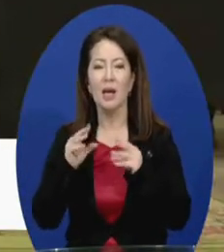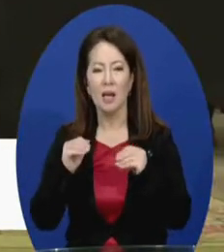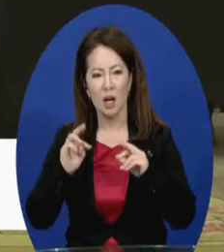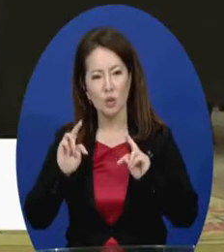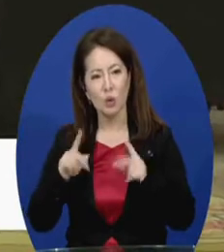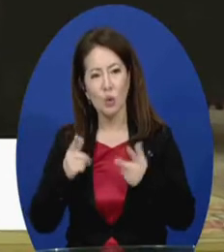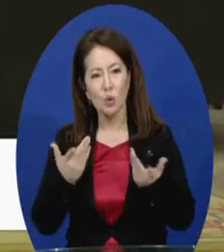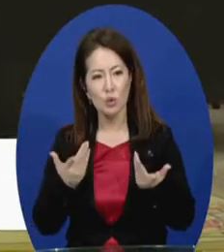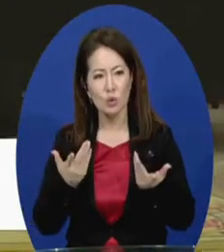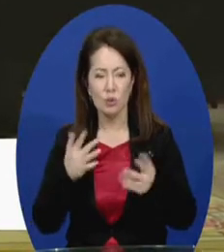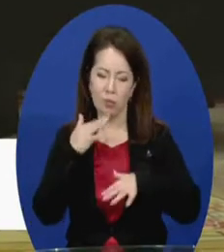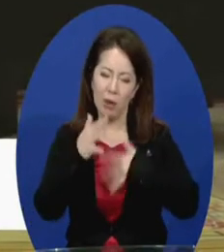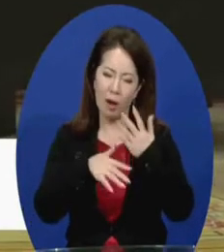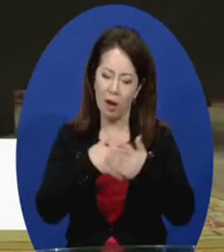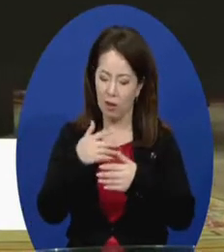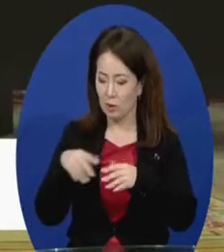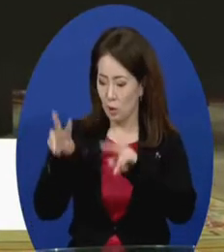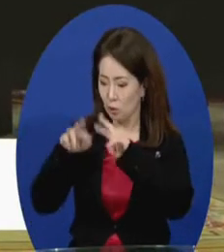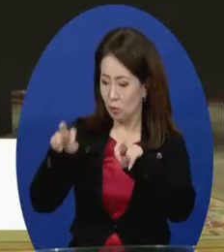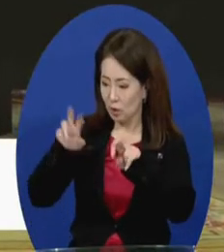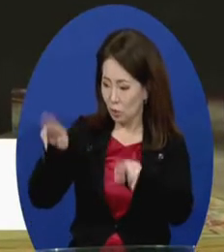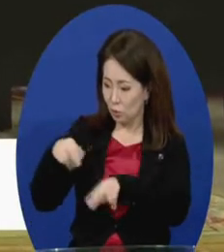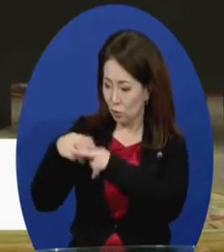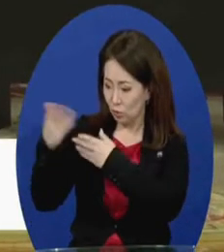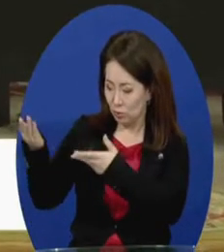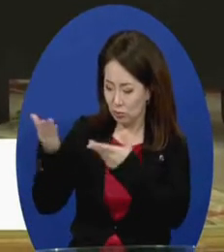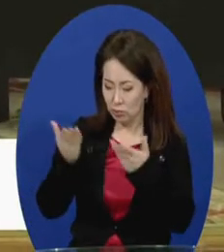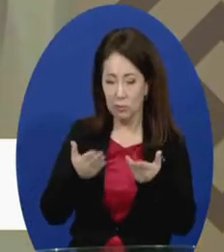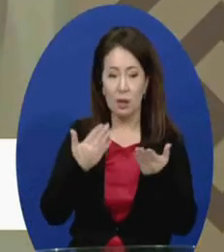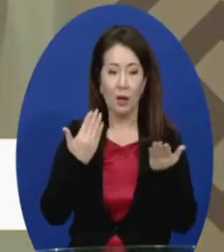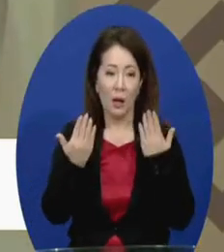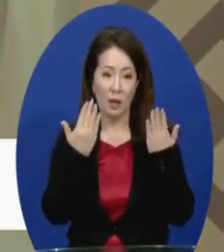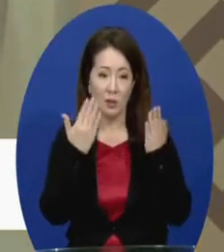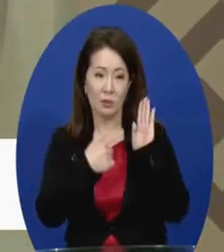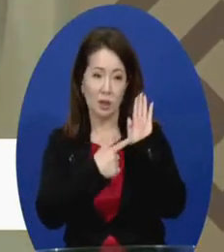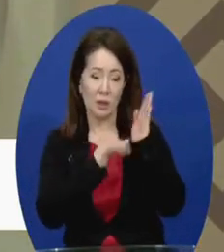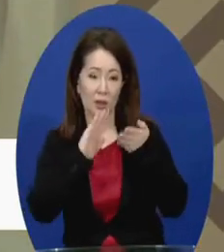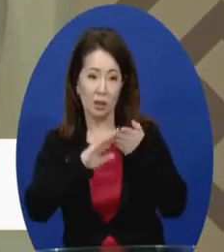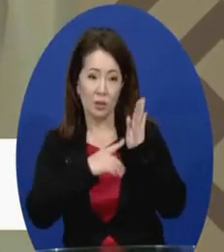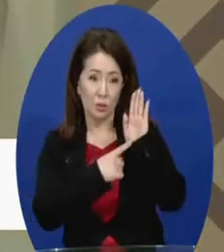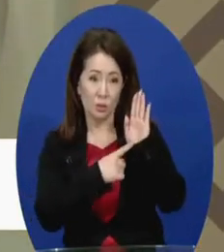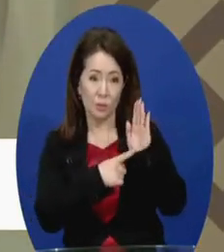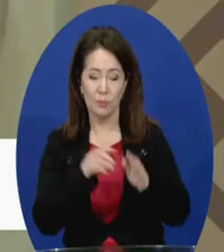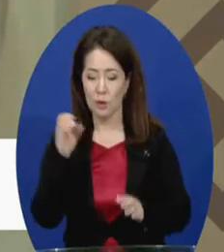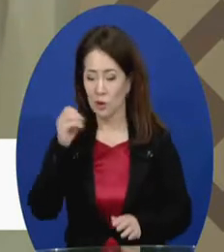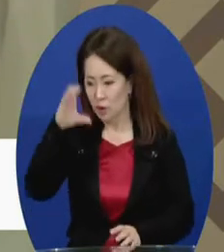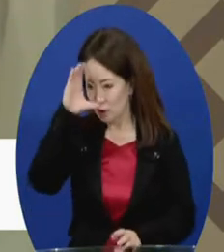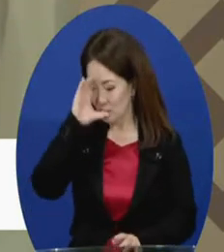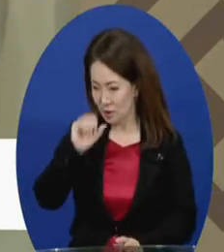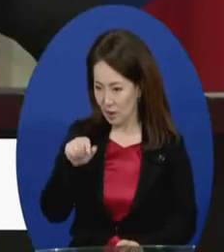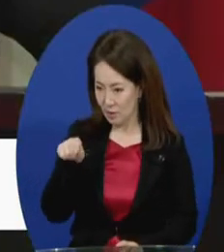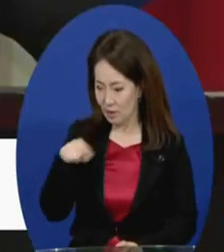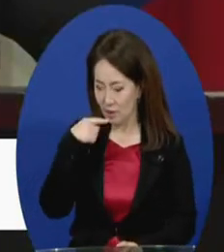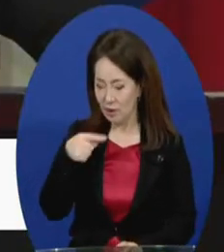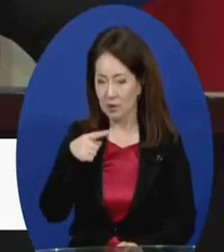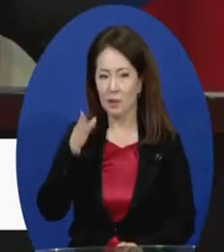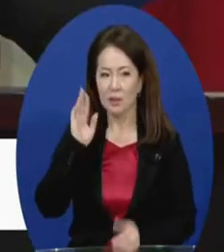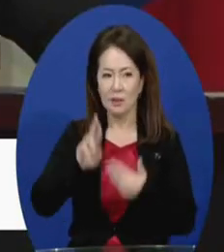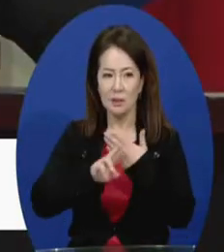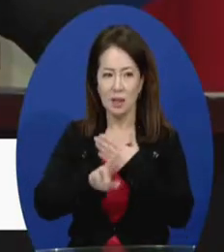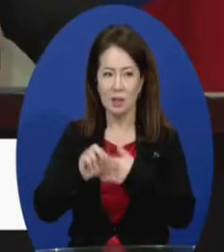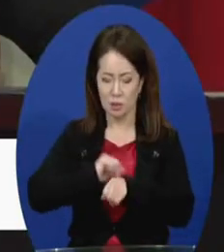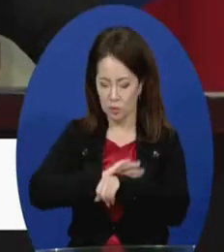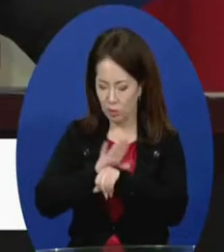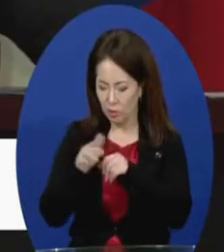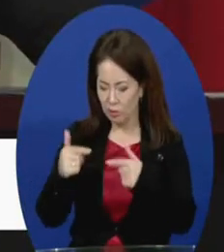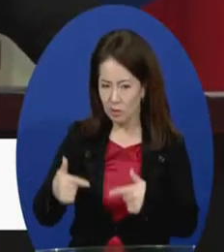яаж өөрчлөгдөх талаар тархвар судлаачдын дүгнэлтэд харьцуулж танилцууллаа. Харин ерөнхий сайд өнгөрсөн хугацаанд мөн цаашдаа цар тахалтай